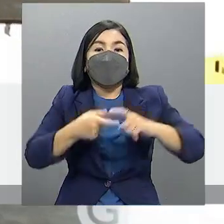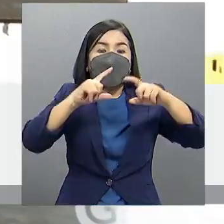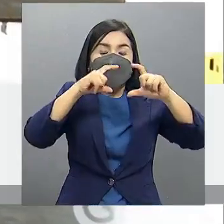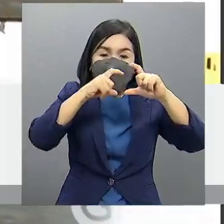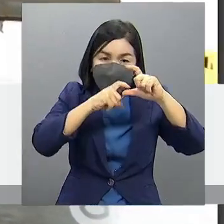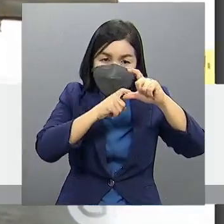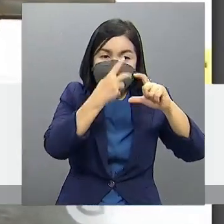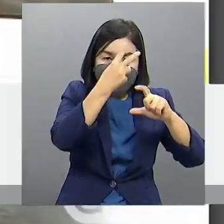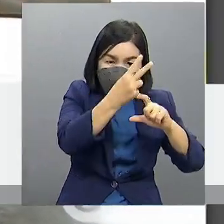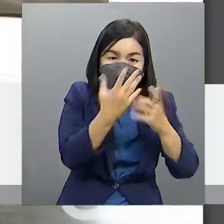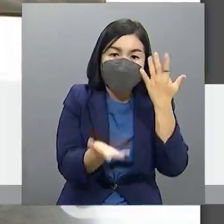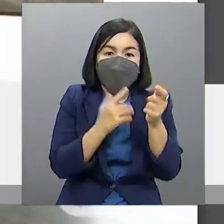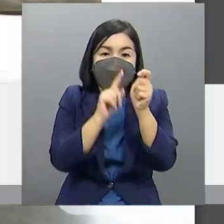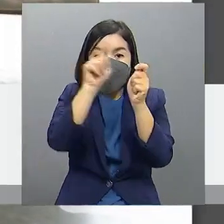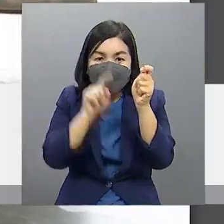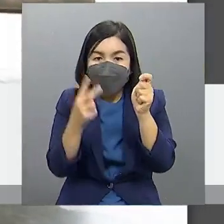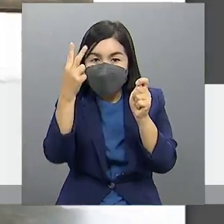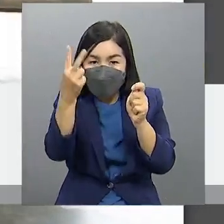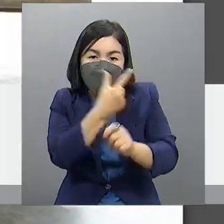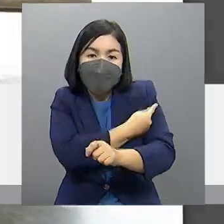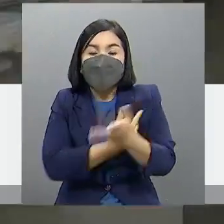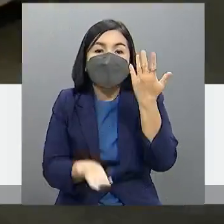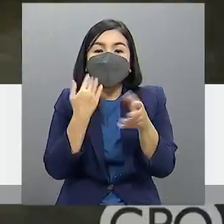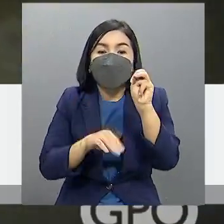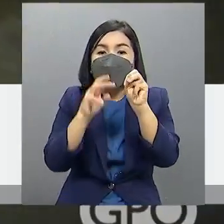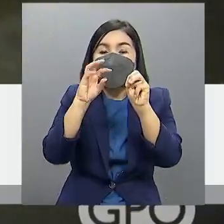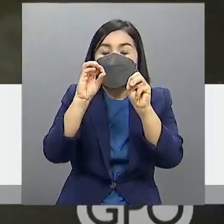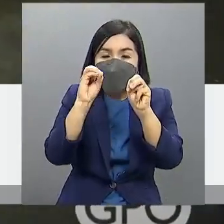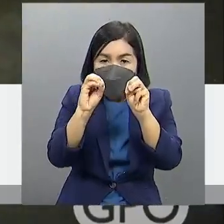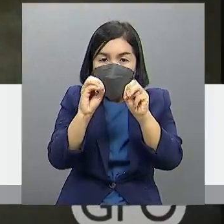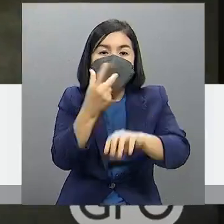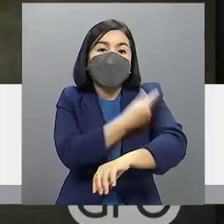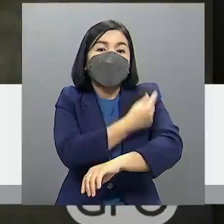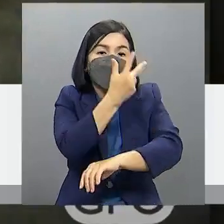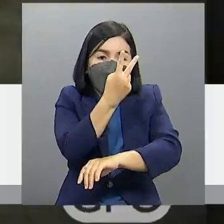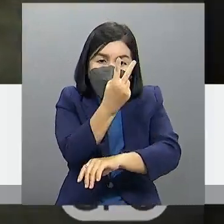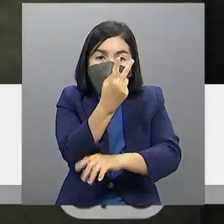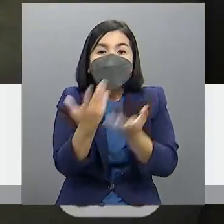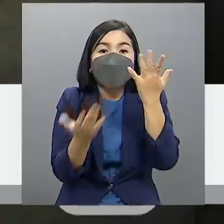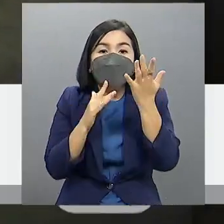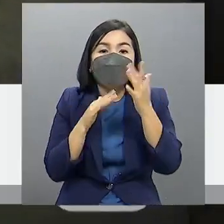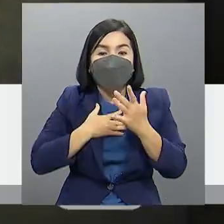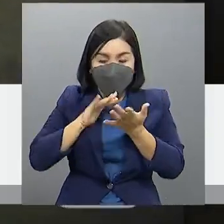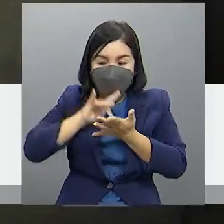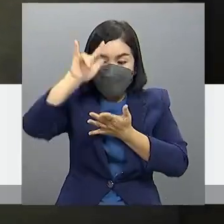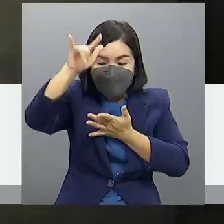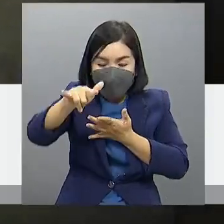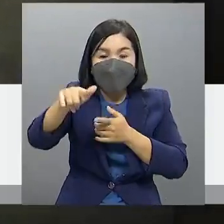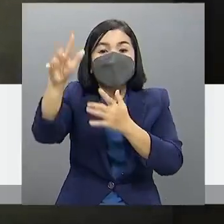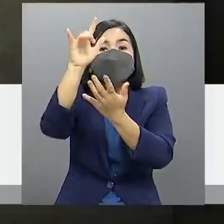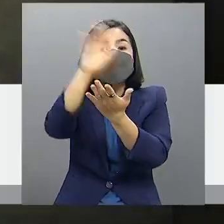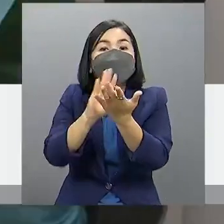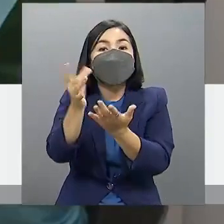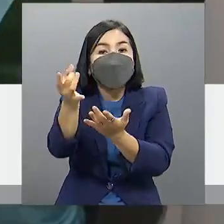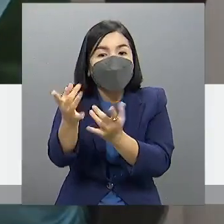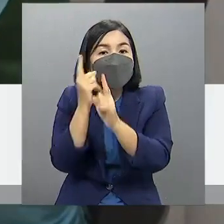2เข็มหรือโมหน้า 2เข็มก็ต้องดูตามกฎระเบียบประเภทประเทศปลายทางด้วยซึ่งตอนนี้พอเริ่ม